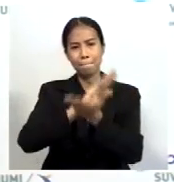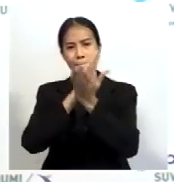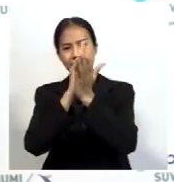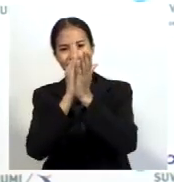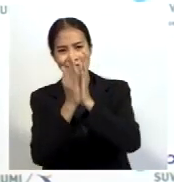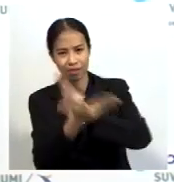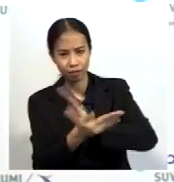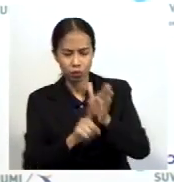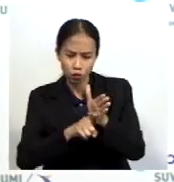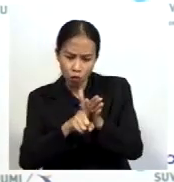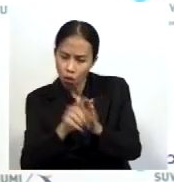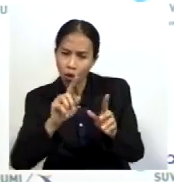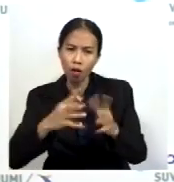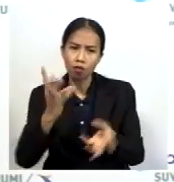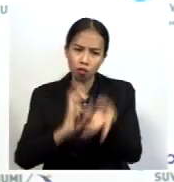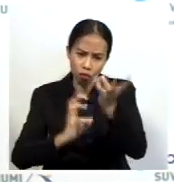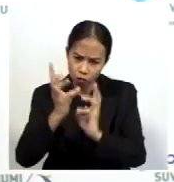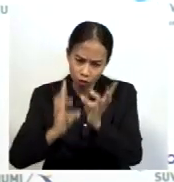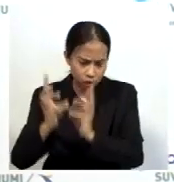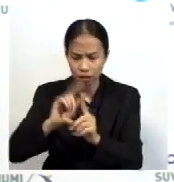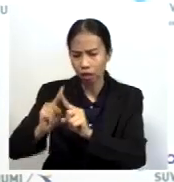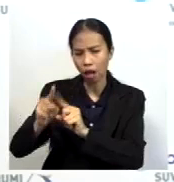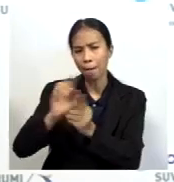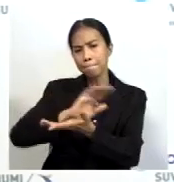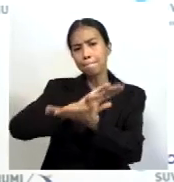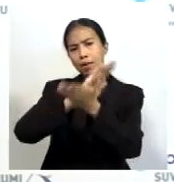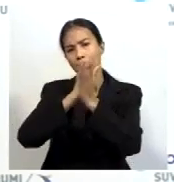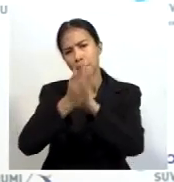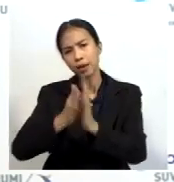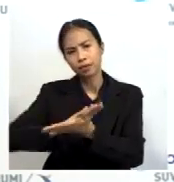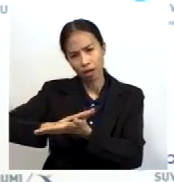ารถกำจัดในเรื่องของ PM 2.5 นะครับได้มากกว่า